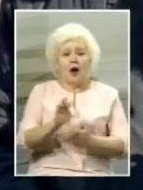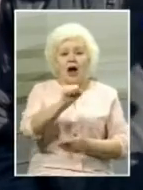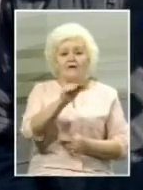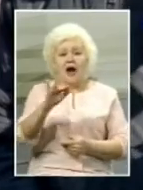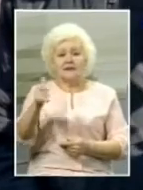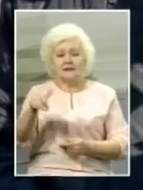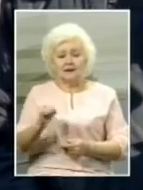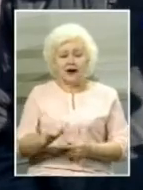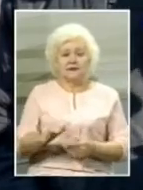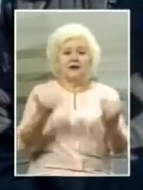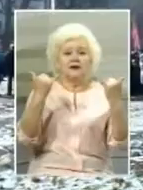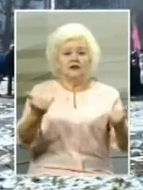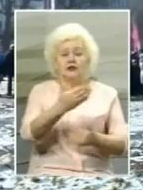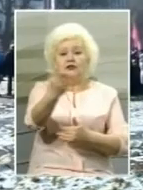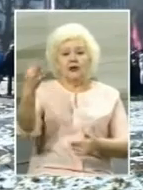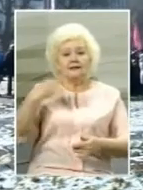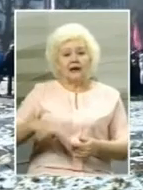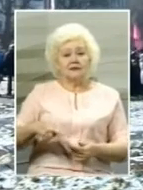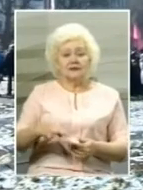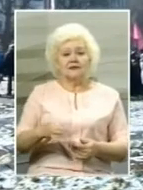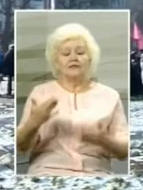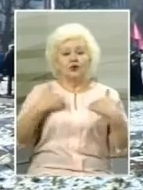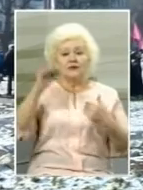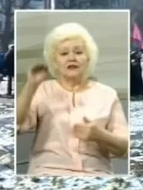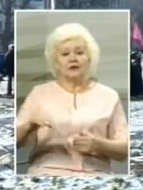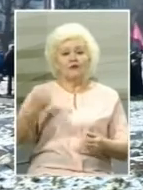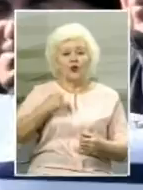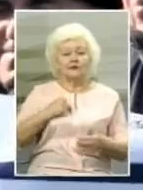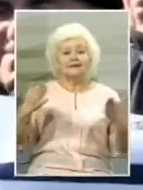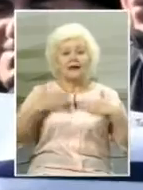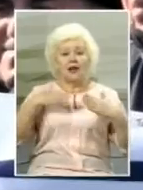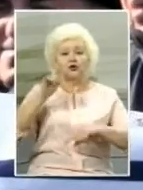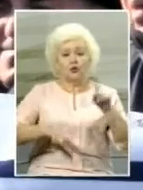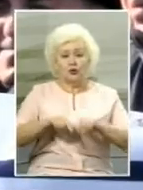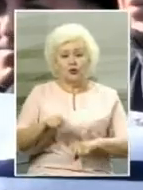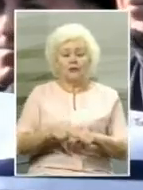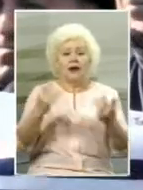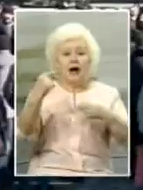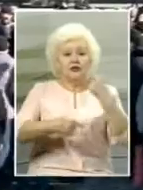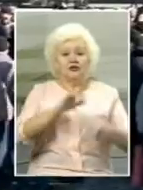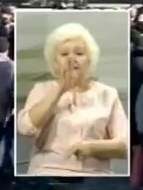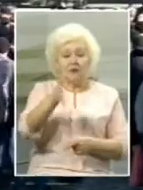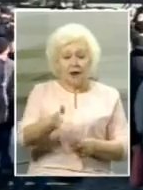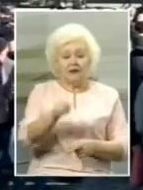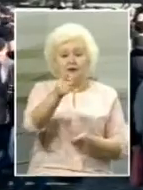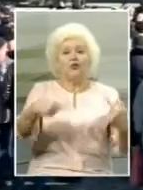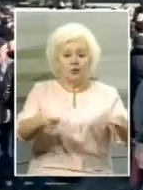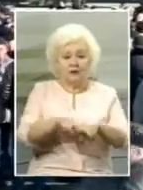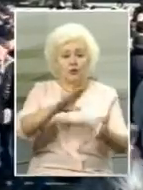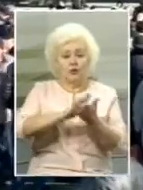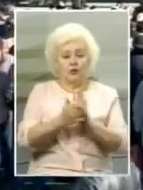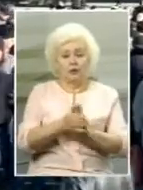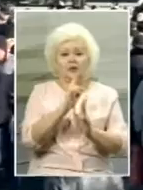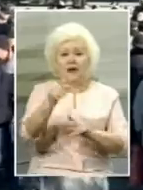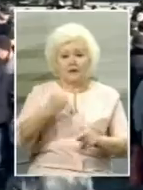Афганістані. Сейчас наши сыновья, наши внуки воюют за нашу родину, а через 5 лет они будут в таком же положении,